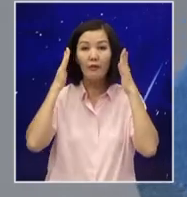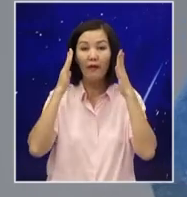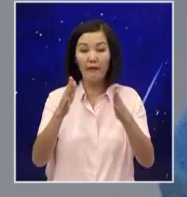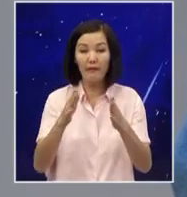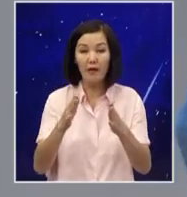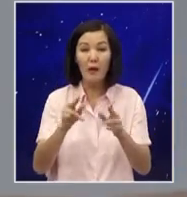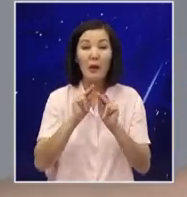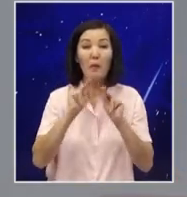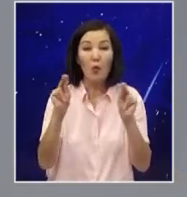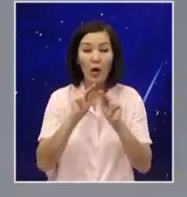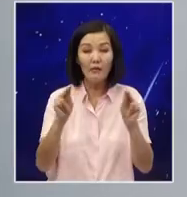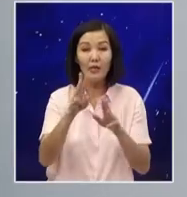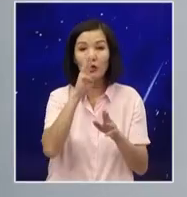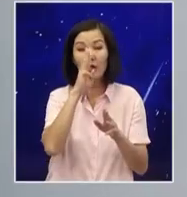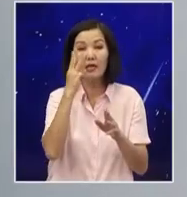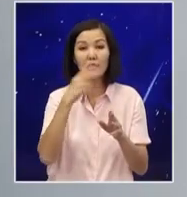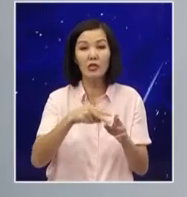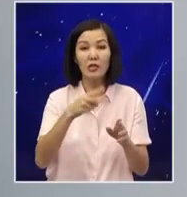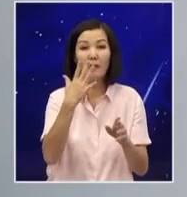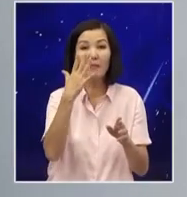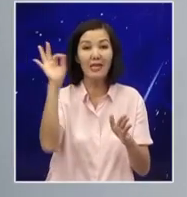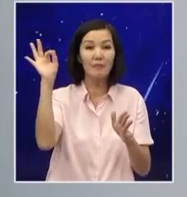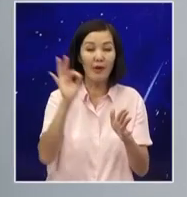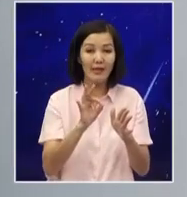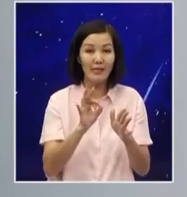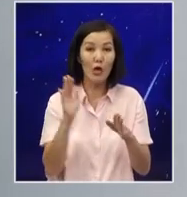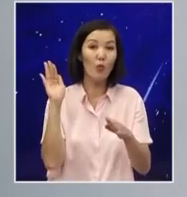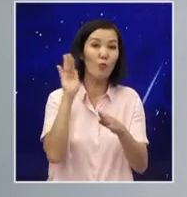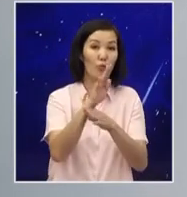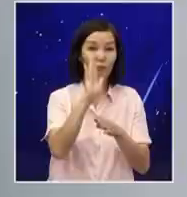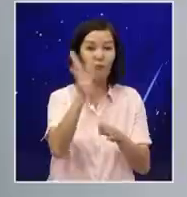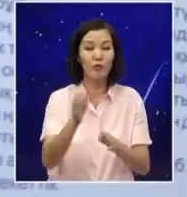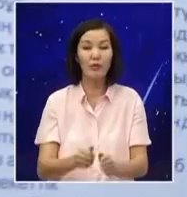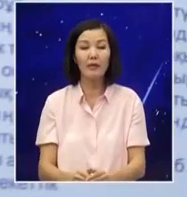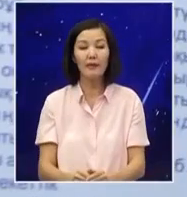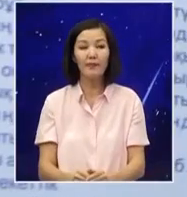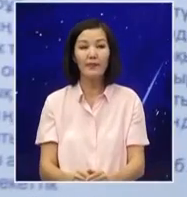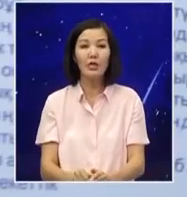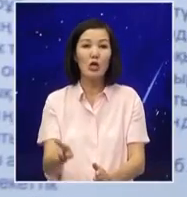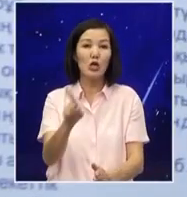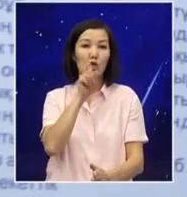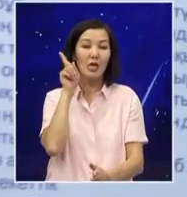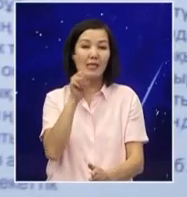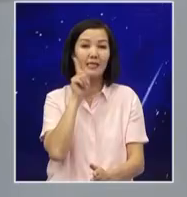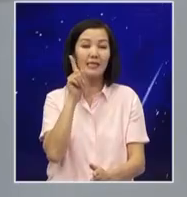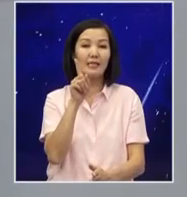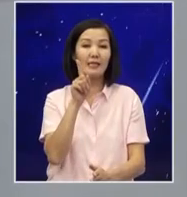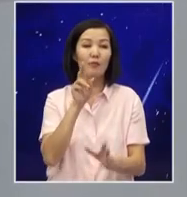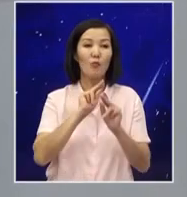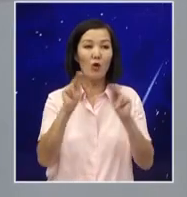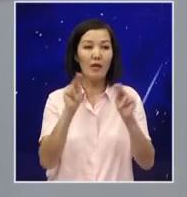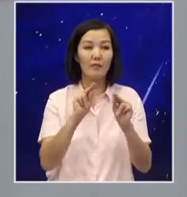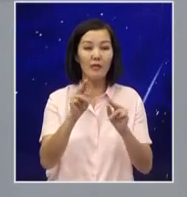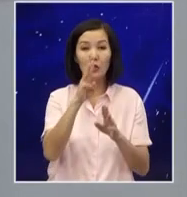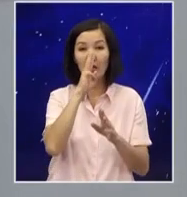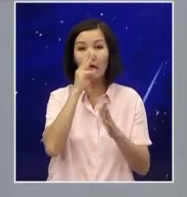Ол мұғалімдердің жалақысын 25%-ға үлкейтетін айтты. Жас мамандардың алғаш келгенде жалақысы